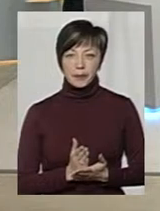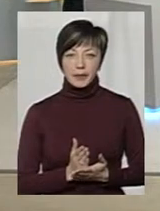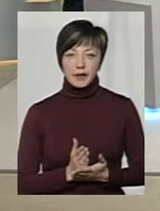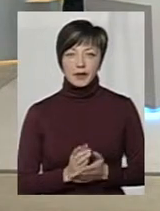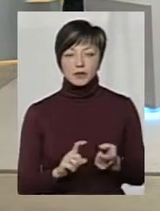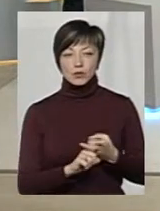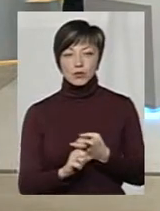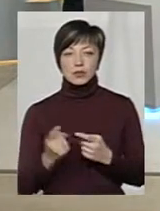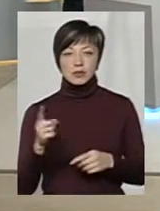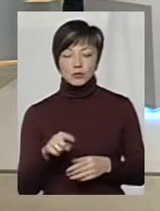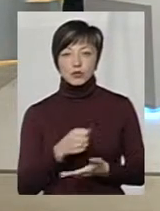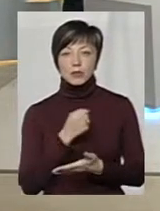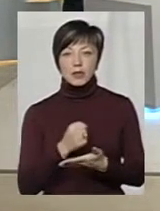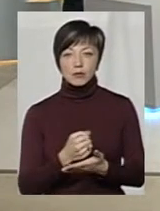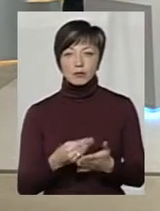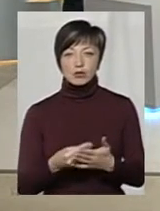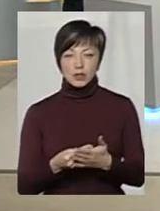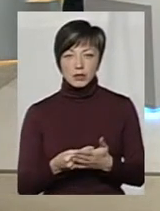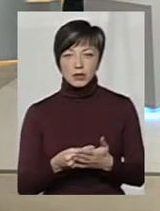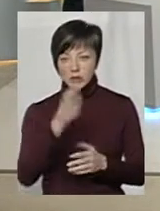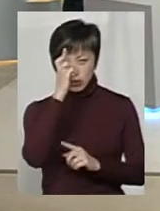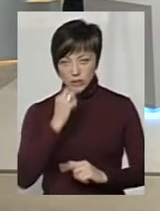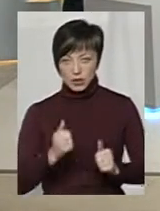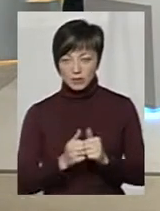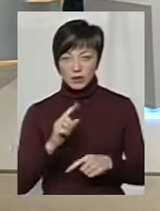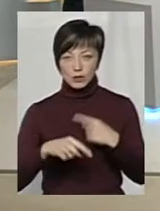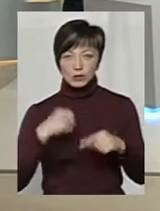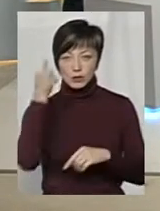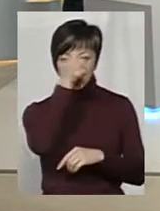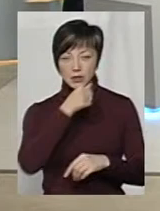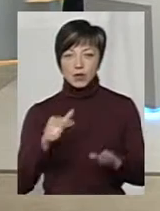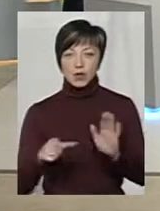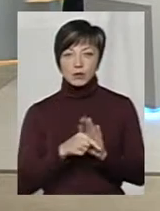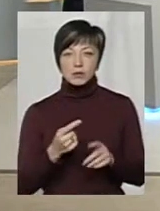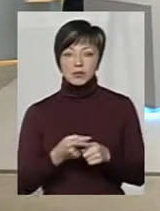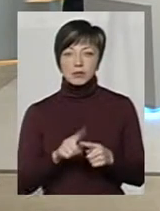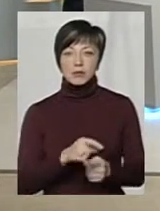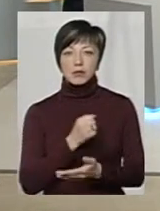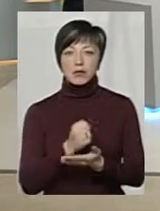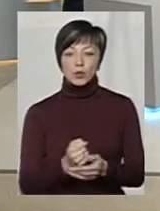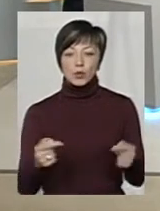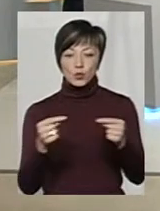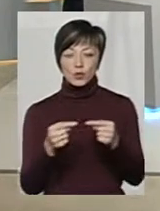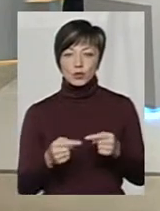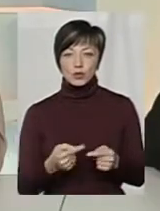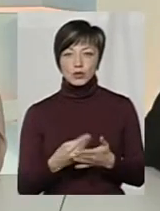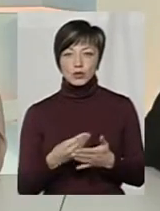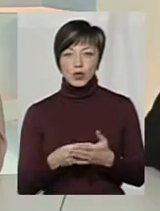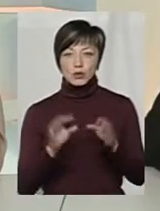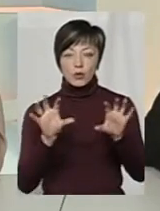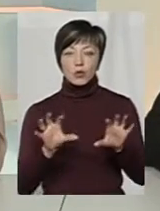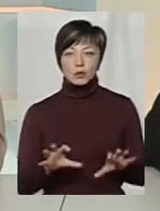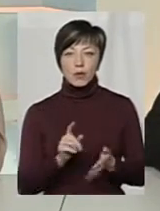У зв'язку з тим, що прийнятий бюджет, вже державний бюджет на наступний рік, разом з ним прийнято і уточнення до бюджетного